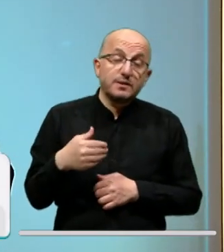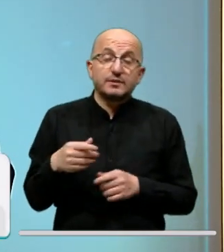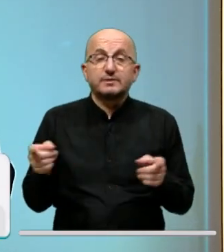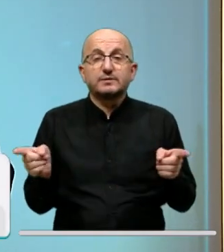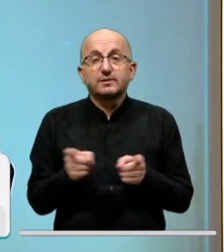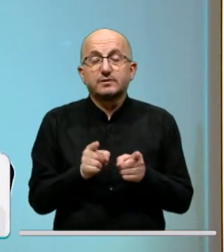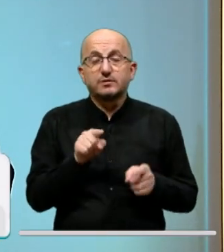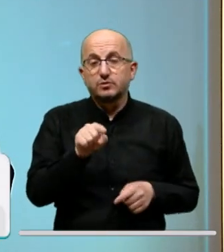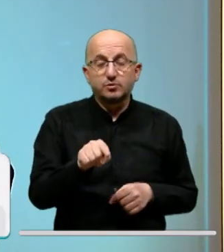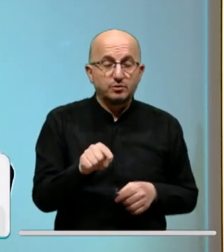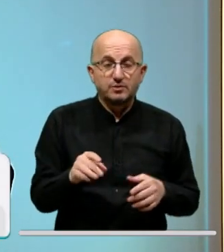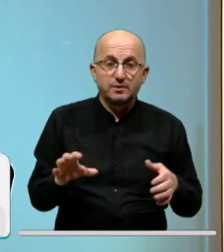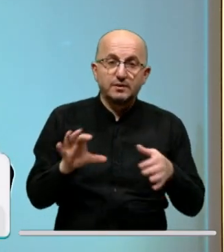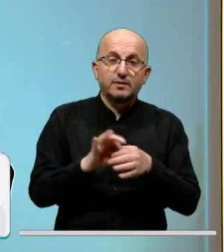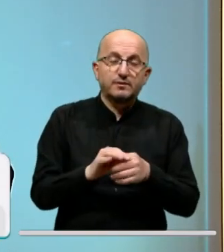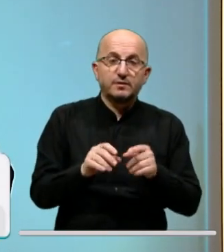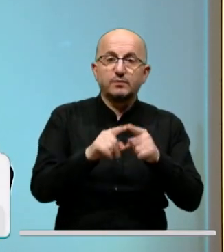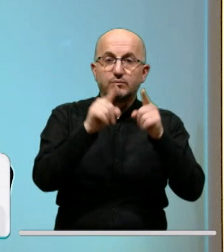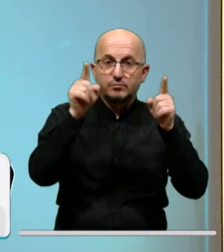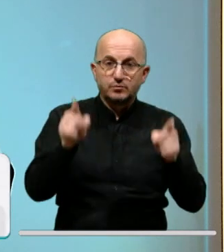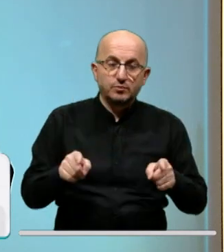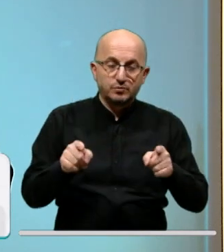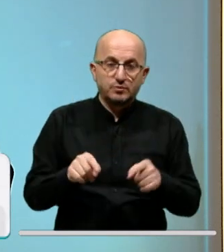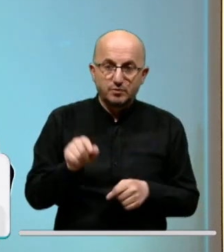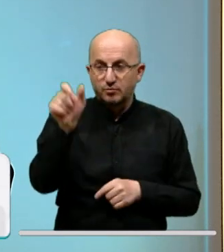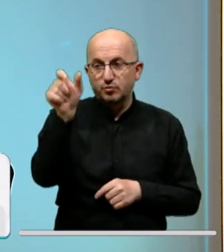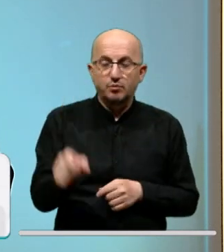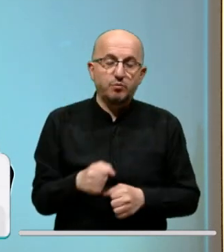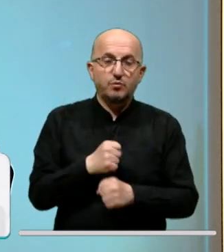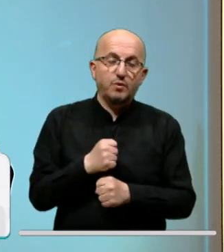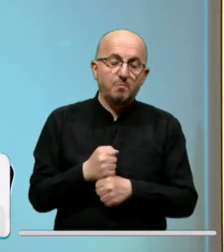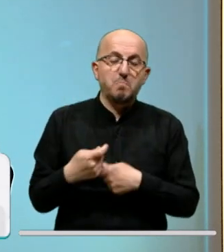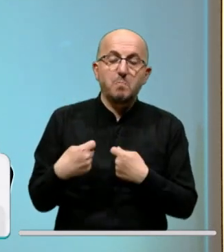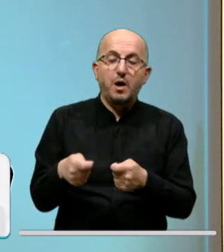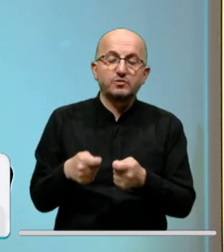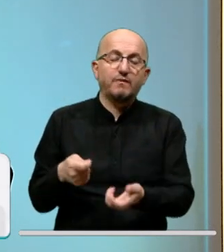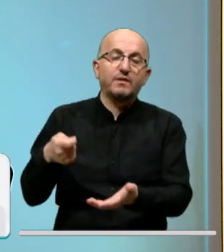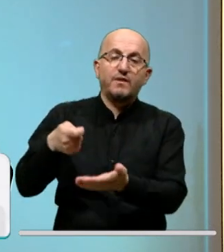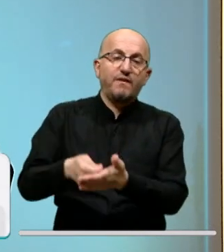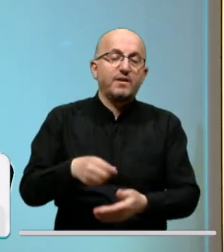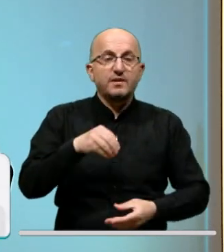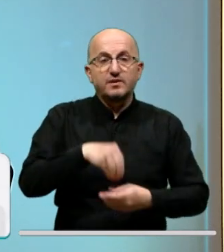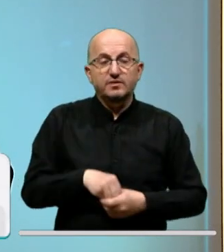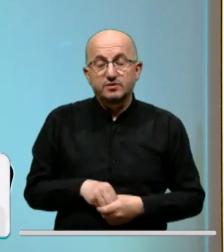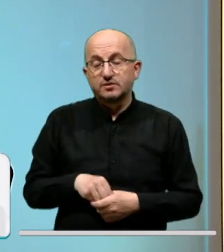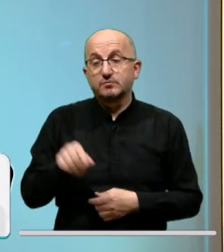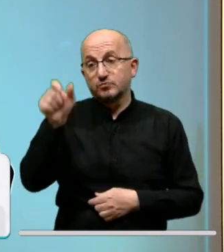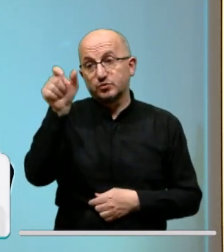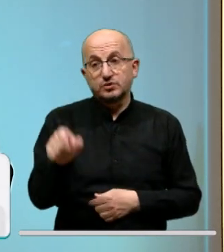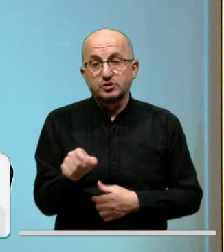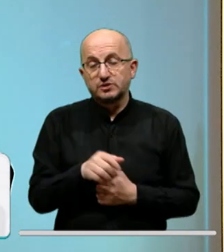kısacası şu ilgili kurum ve kuruluşlar bu kişinin bu görevlinin masraflarını karşıladığı için bu